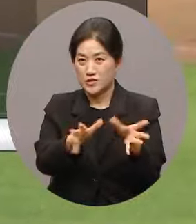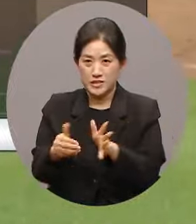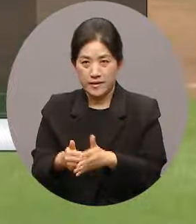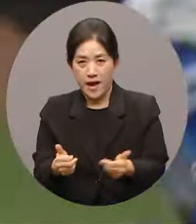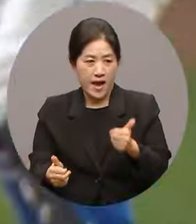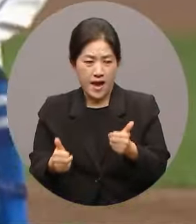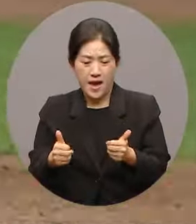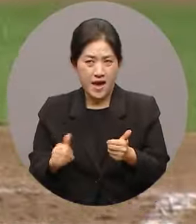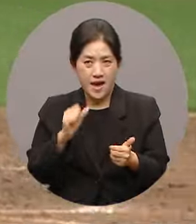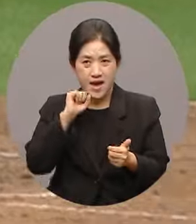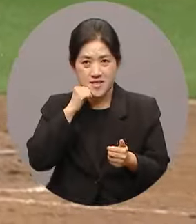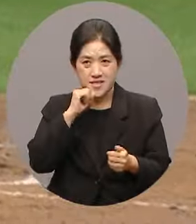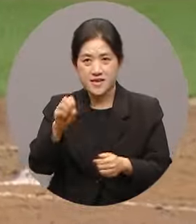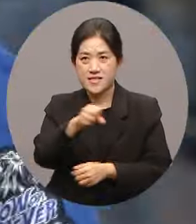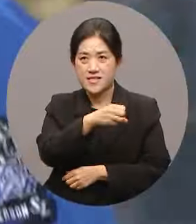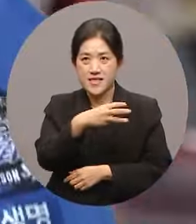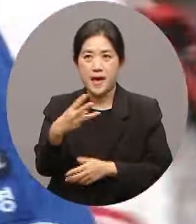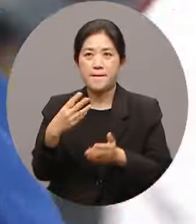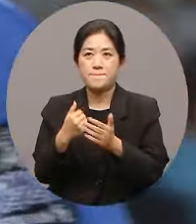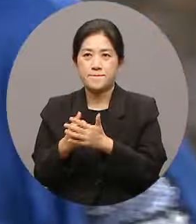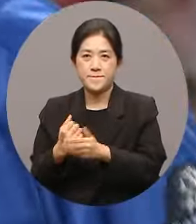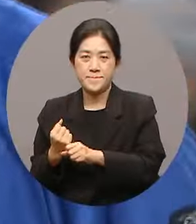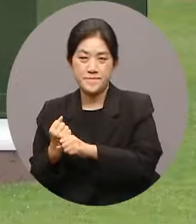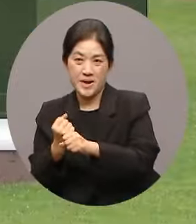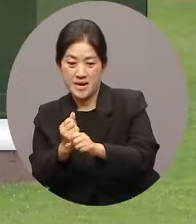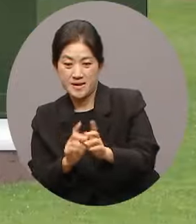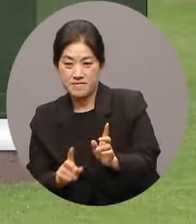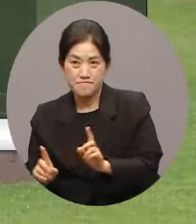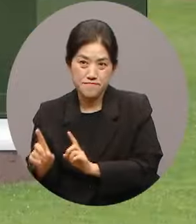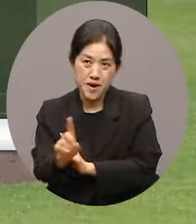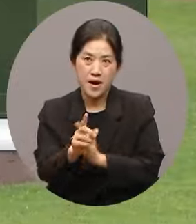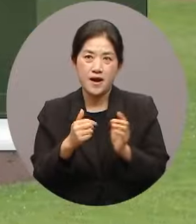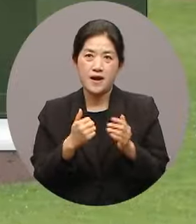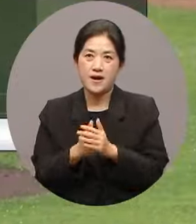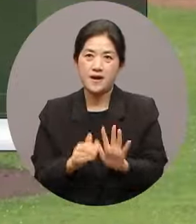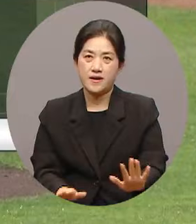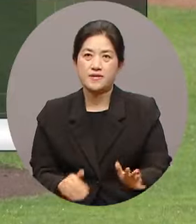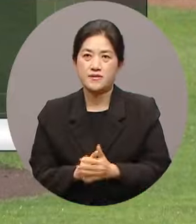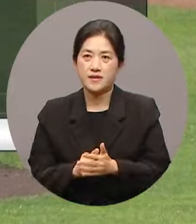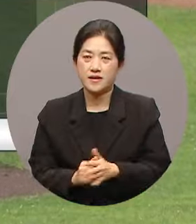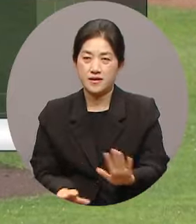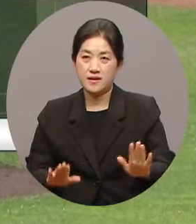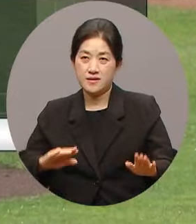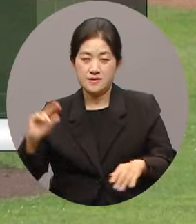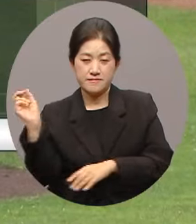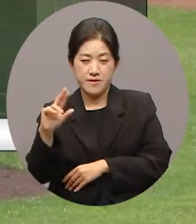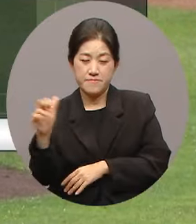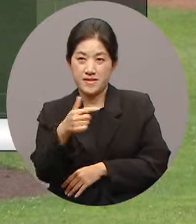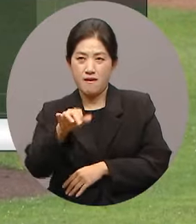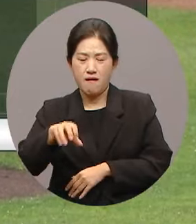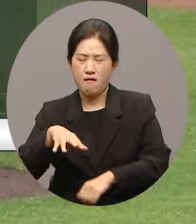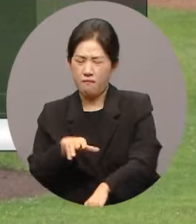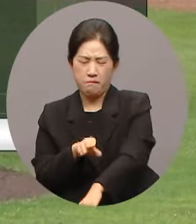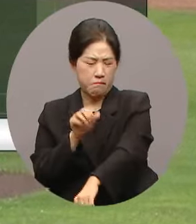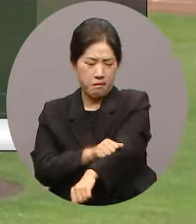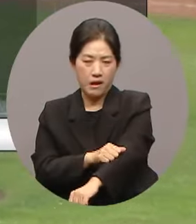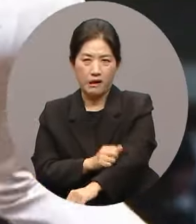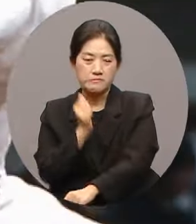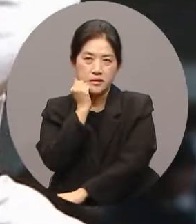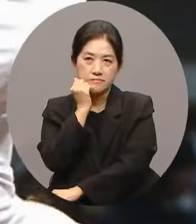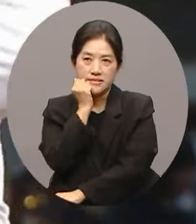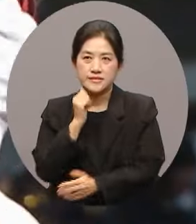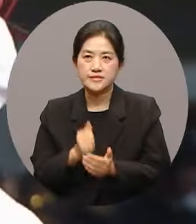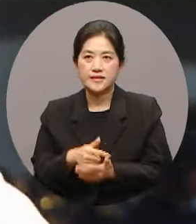못했습니다. 삼성은 득점권에 주자를 내보내고도 내일의 스위퍼에 꼼짝없이 당했고 기아는